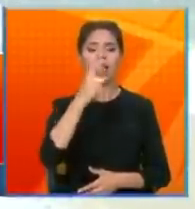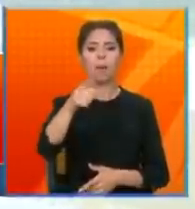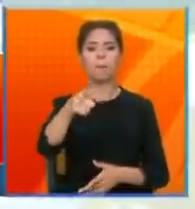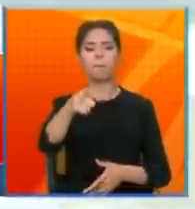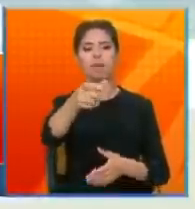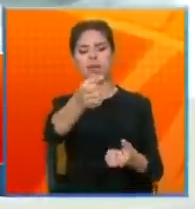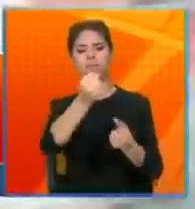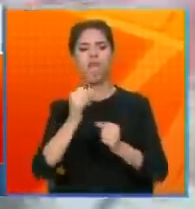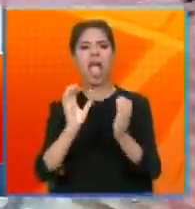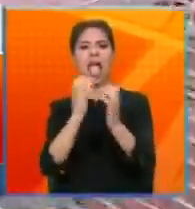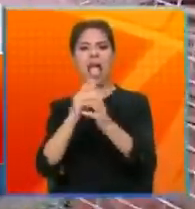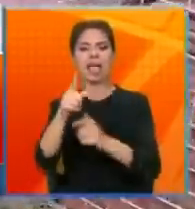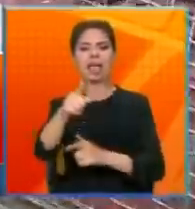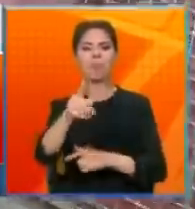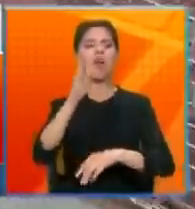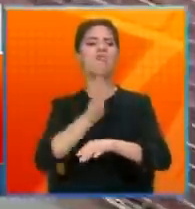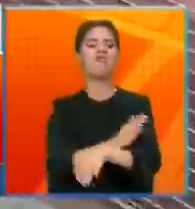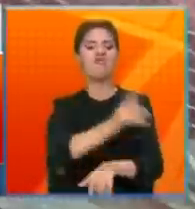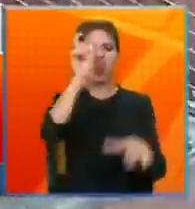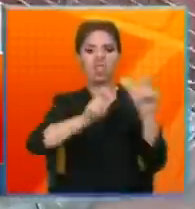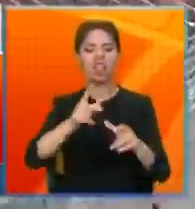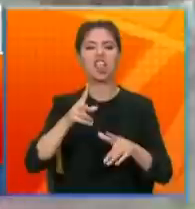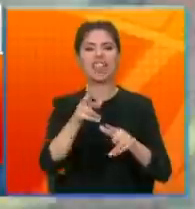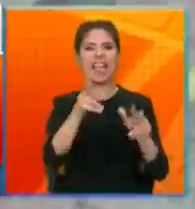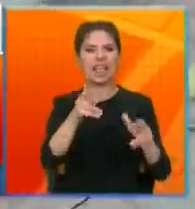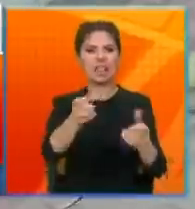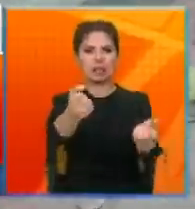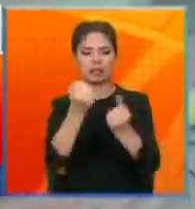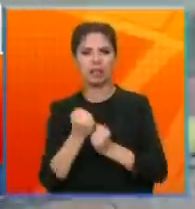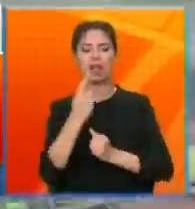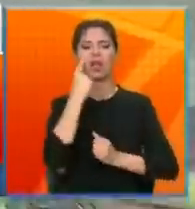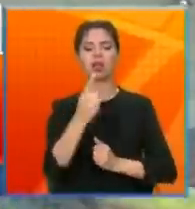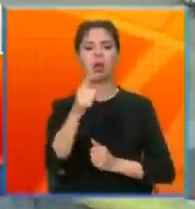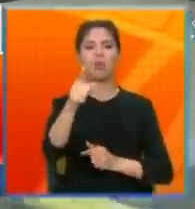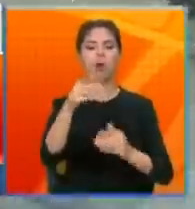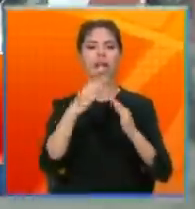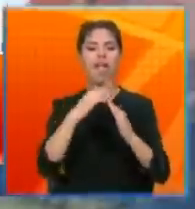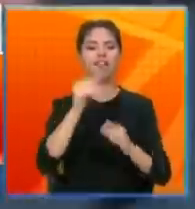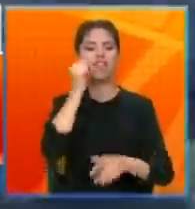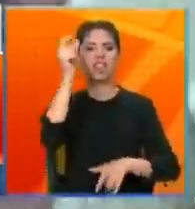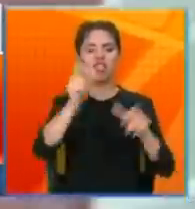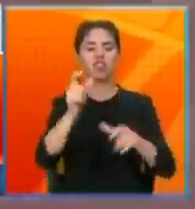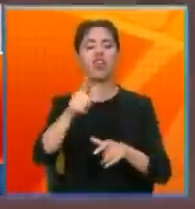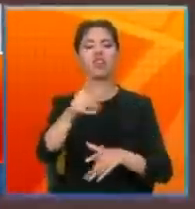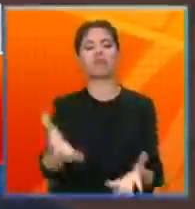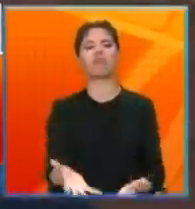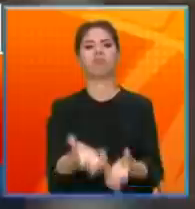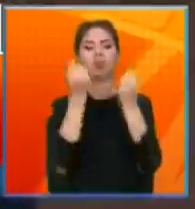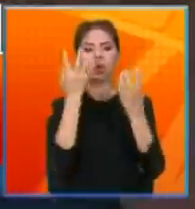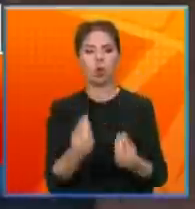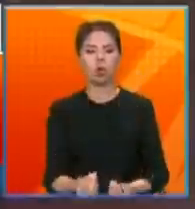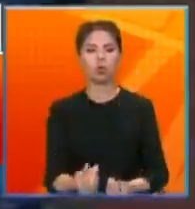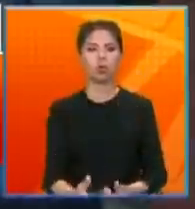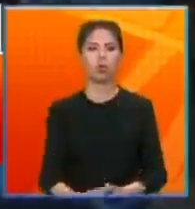parmaklıklar ekipler ve vatandaşlar tarafından kesilerek burada, bu dairede yaşayanlar kurtarıldı. Hemen